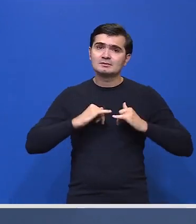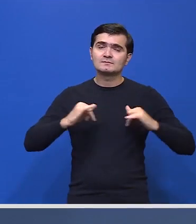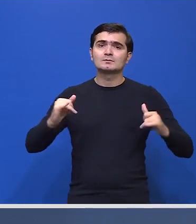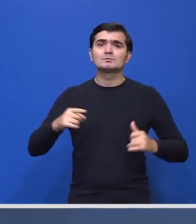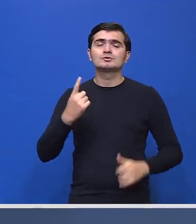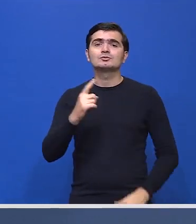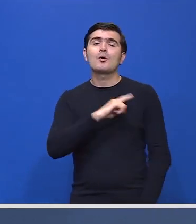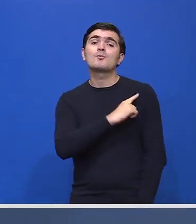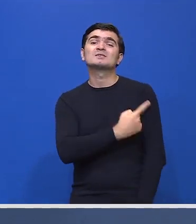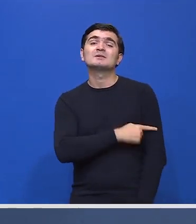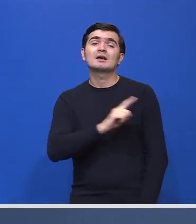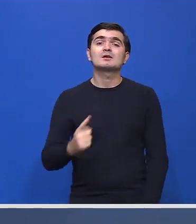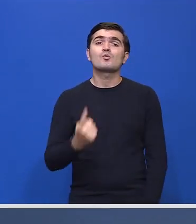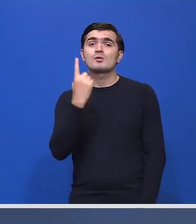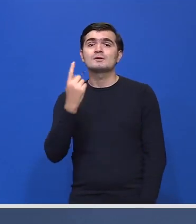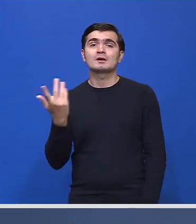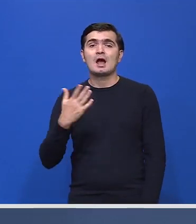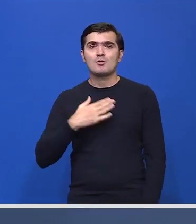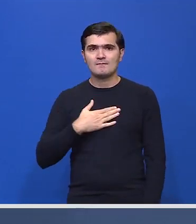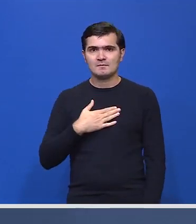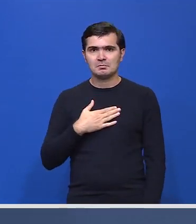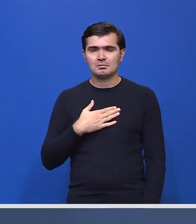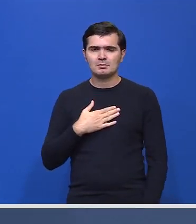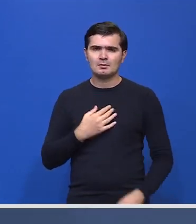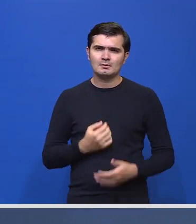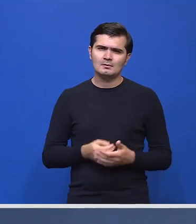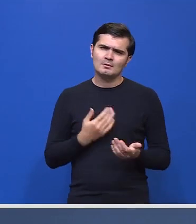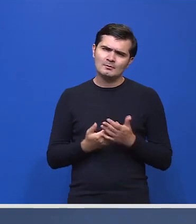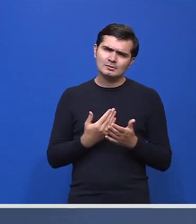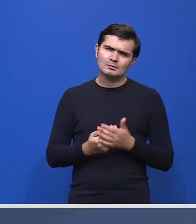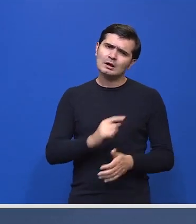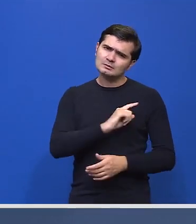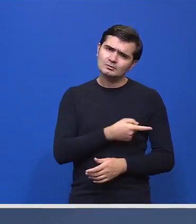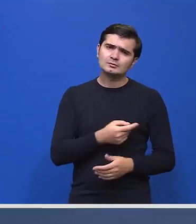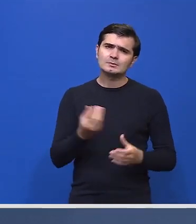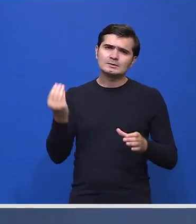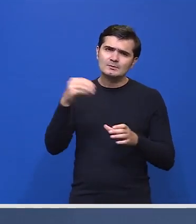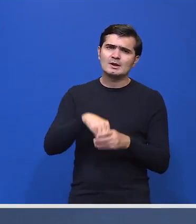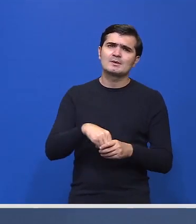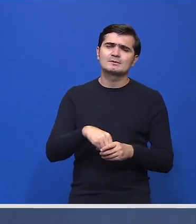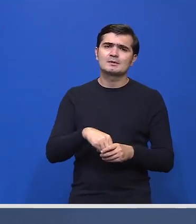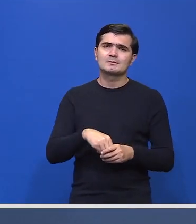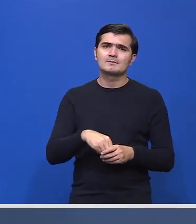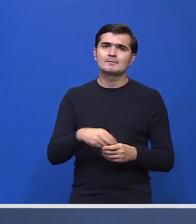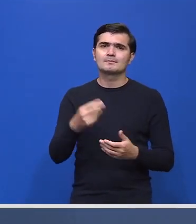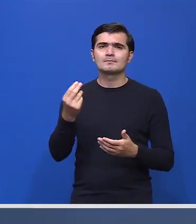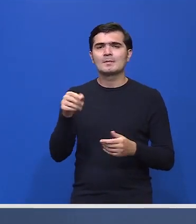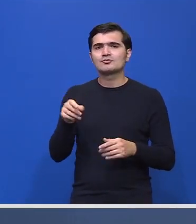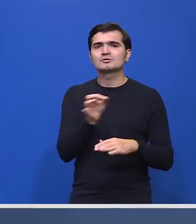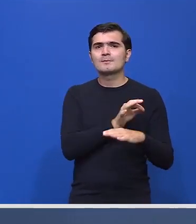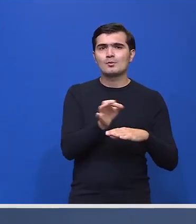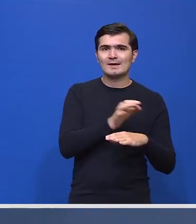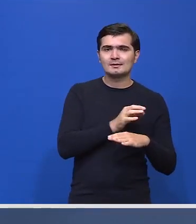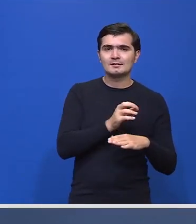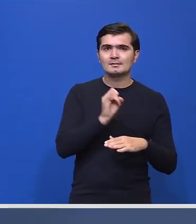oportunitatea unică pe care o avem pentru ca să putem să implementăm atât proiectele